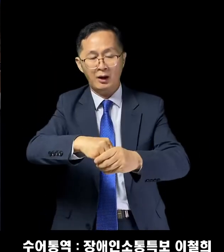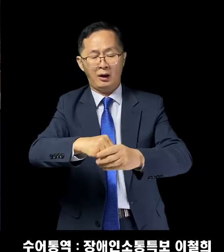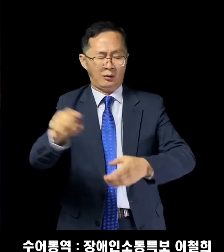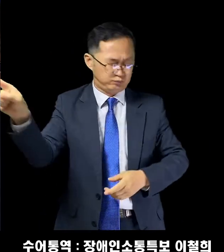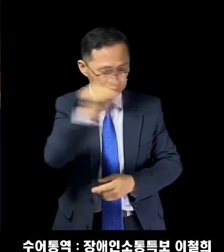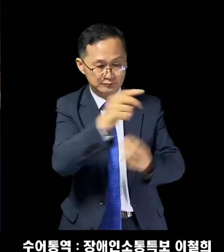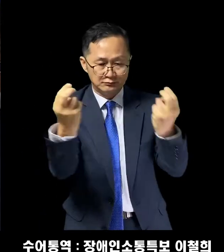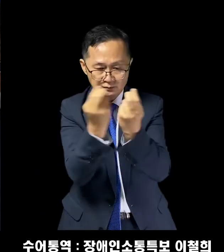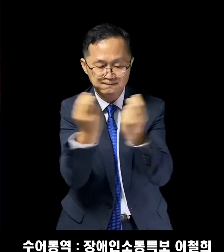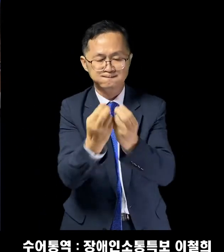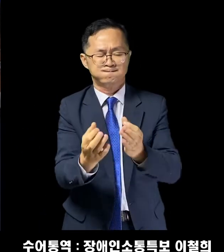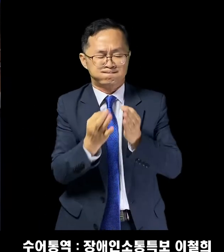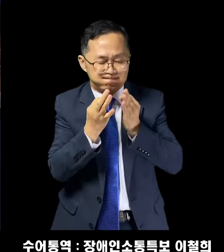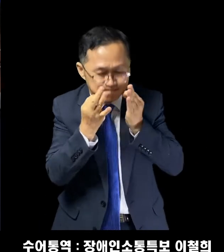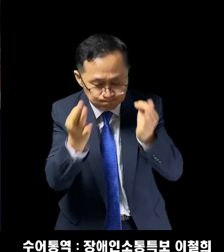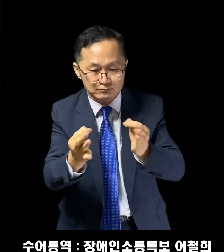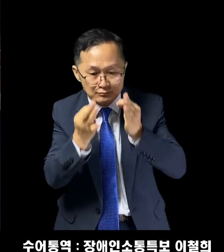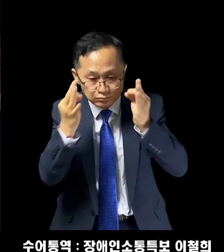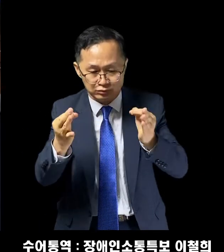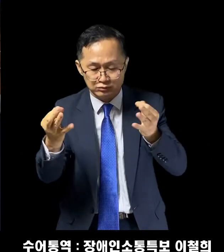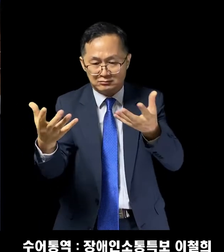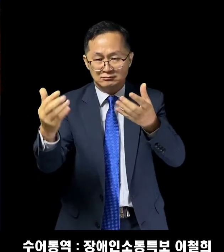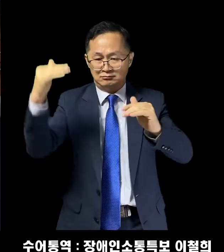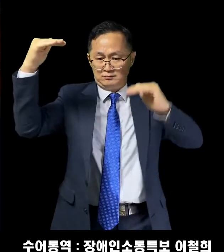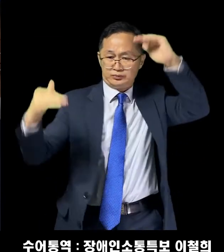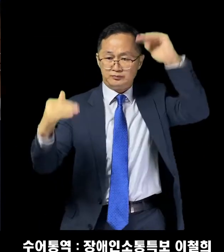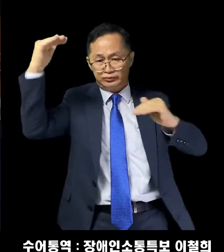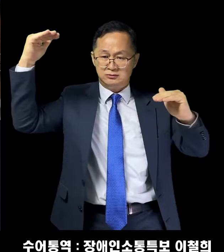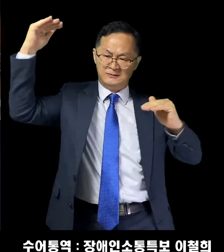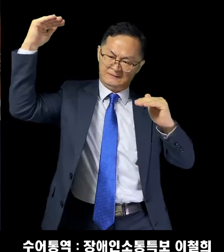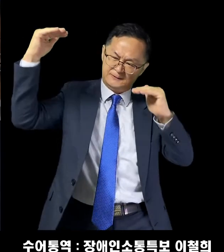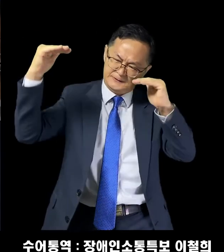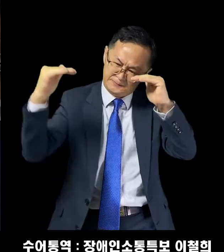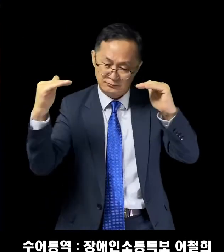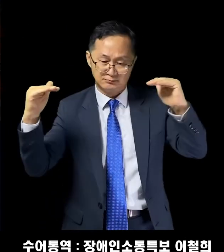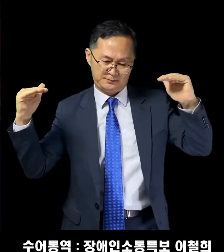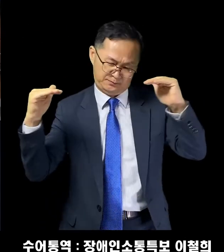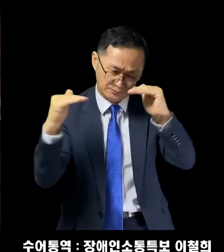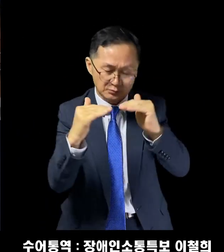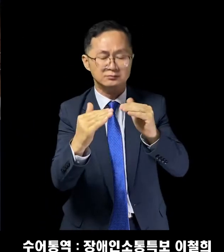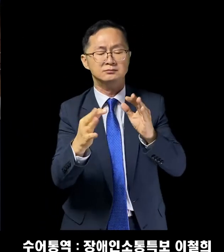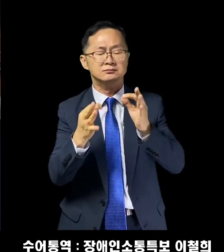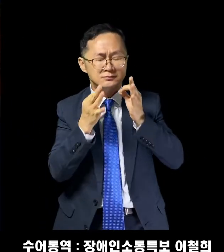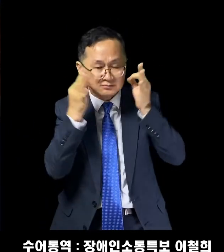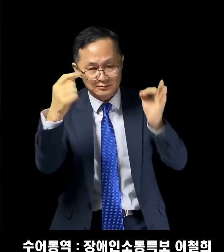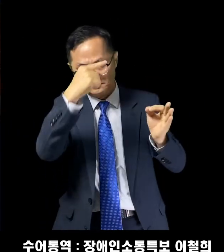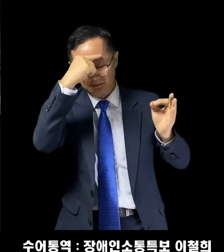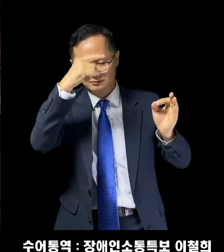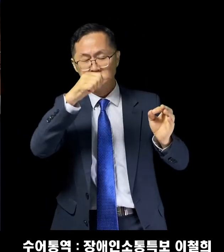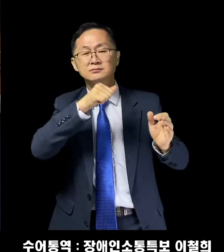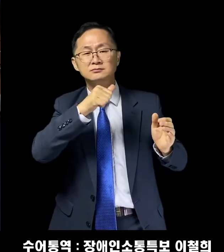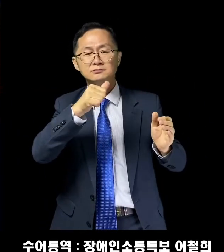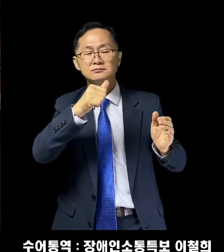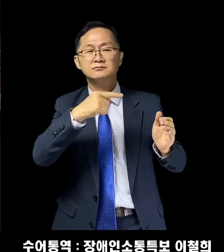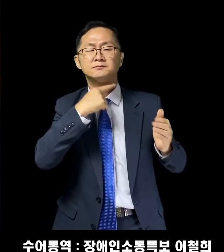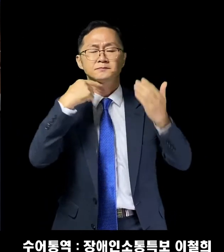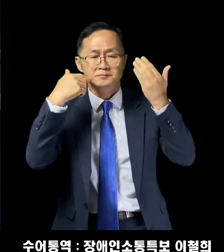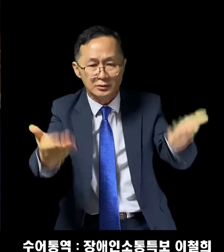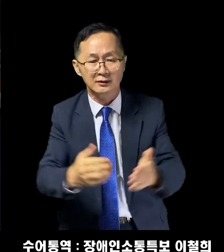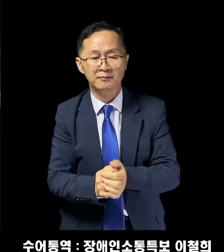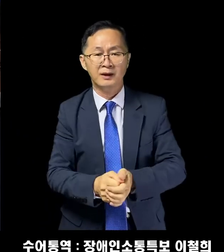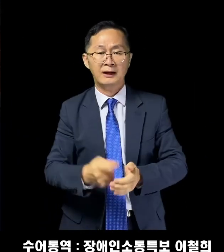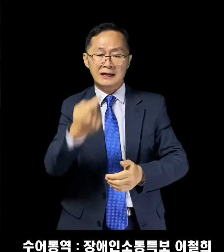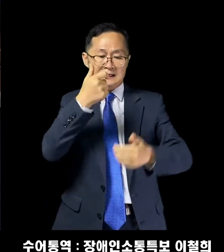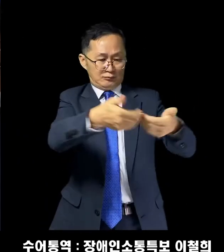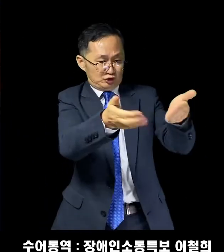양극화를 해소하는 데 제 정치 인생을 걸겠습니다 민주당의 가치, 민주주의의